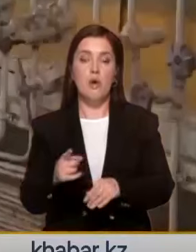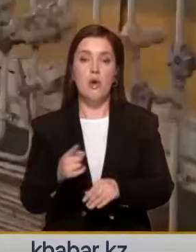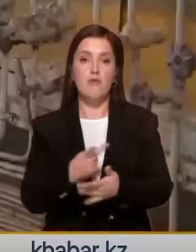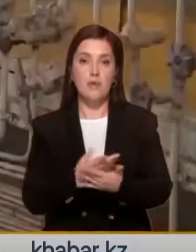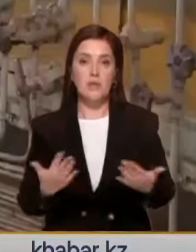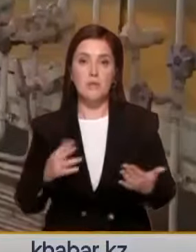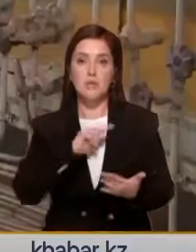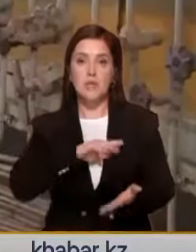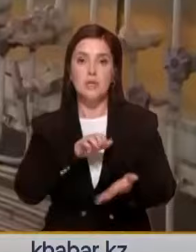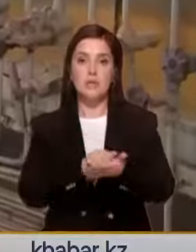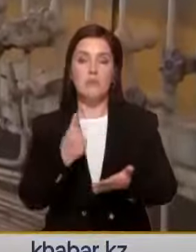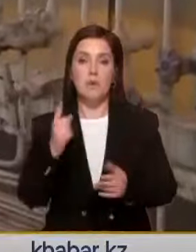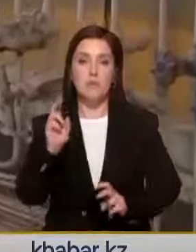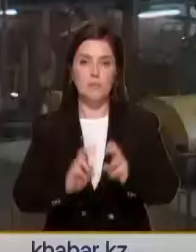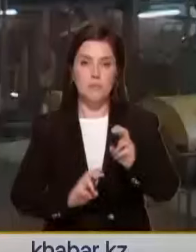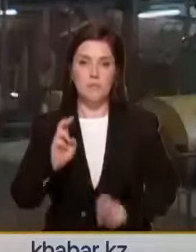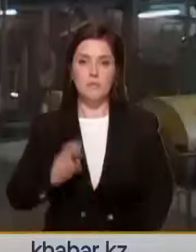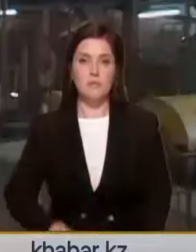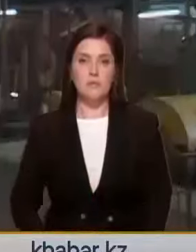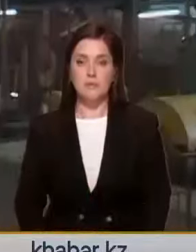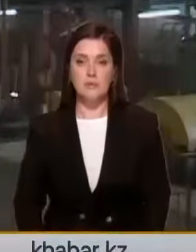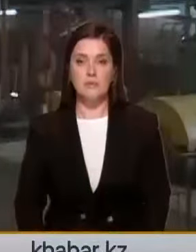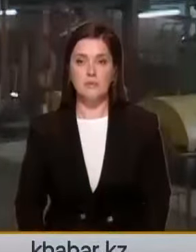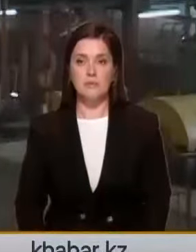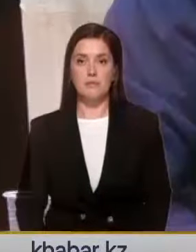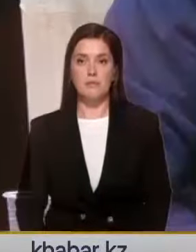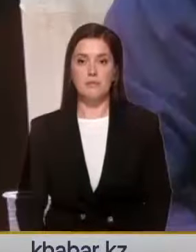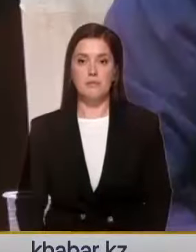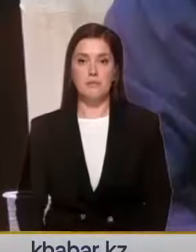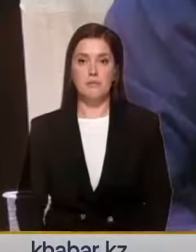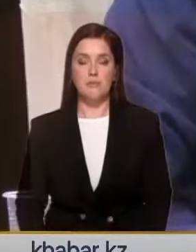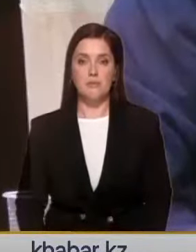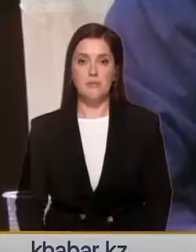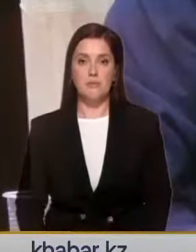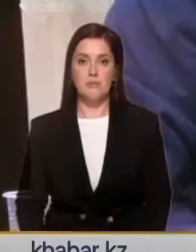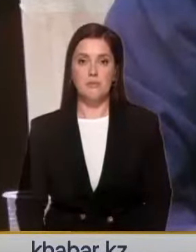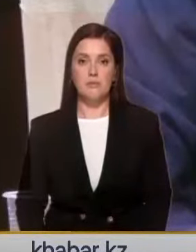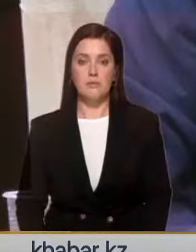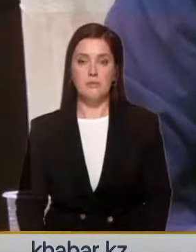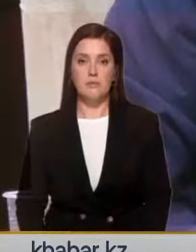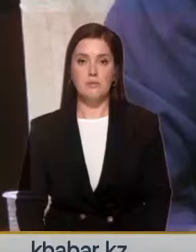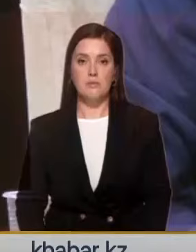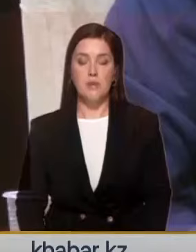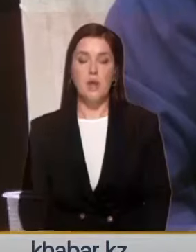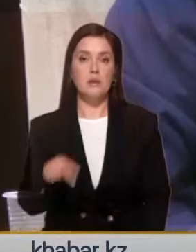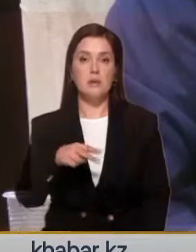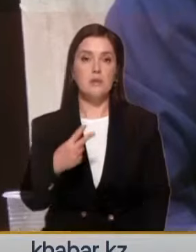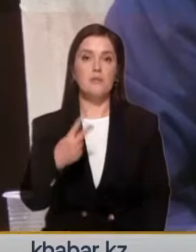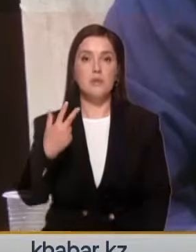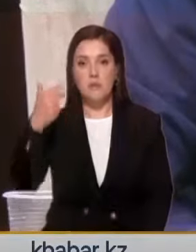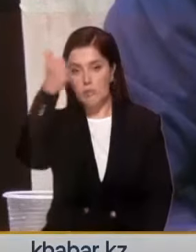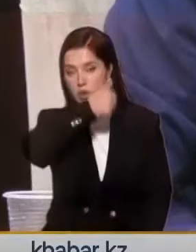видом деятельности занимается лишь одно предприятие. В АО «Севказэнерго» в 2023 году при